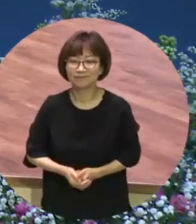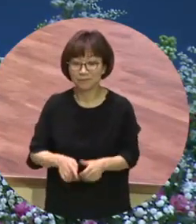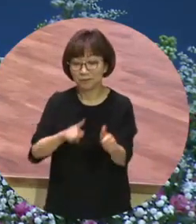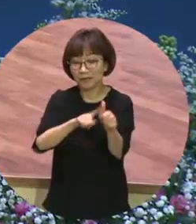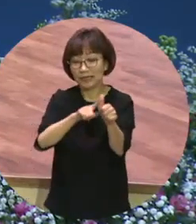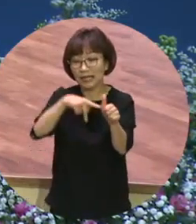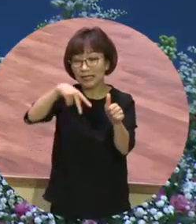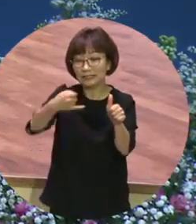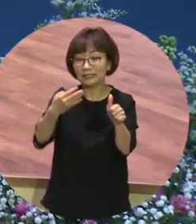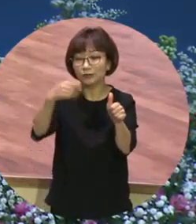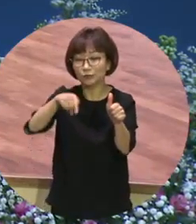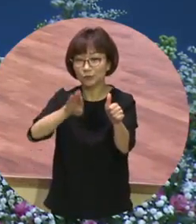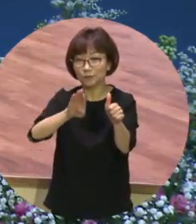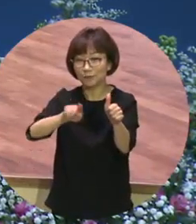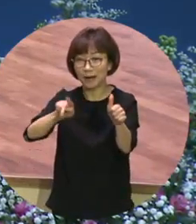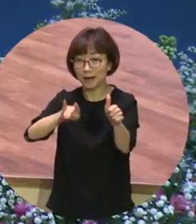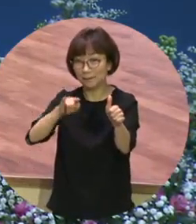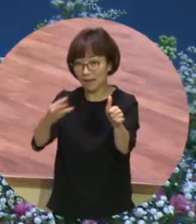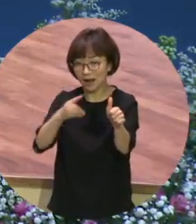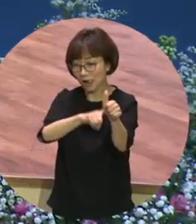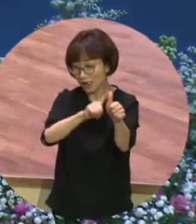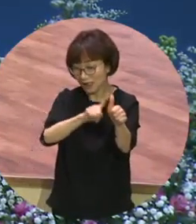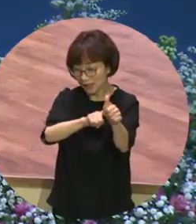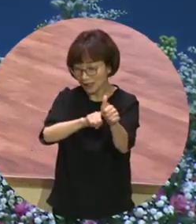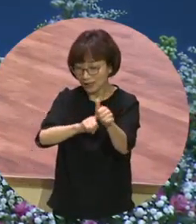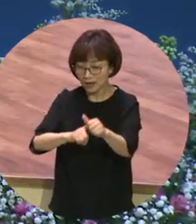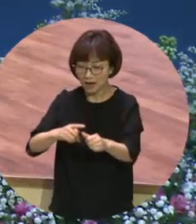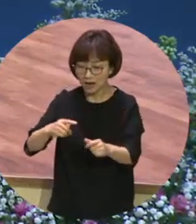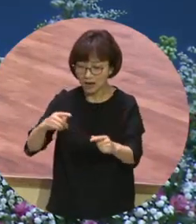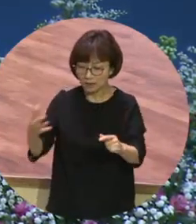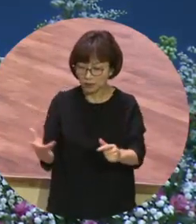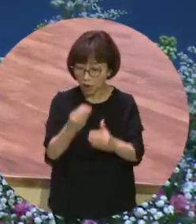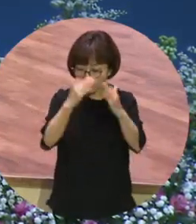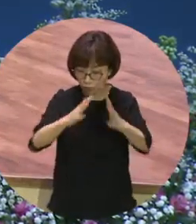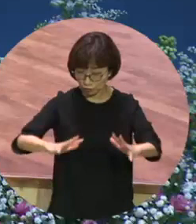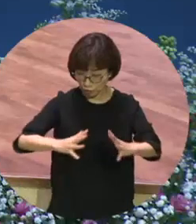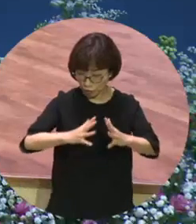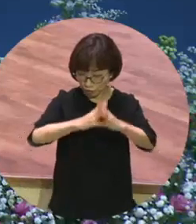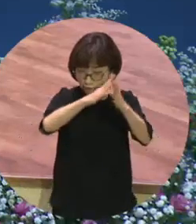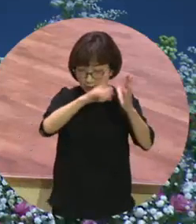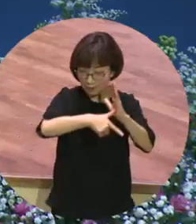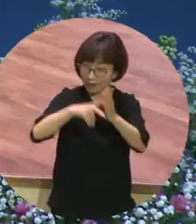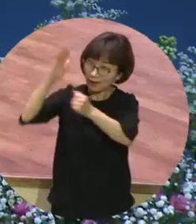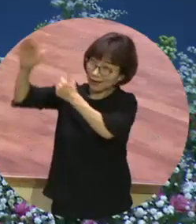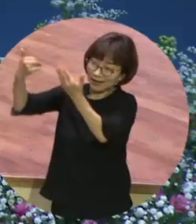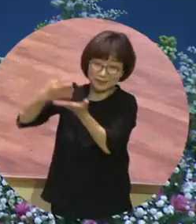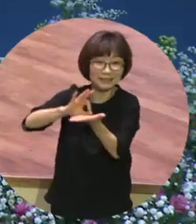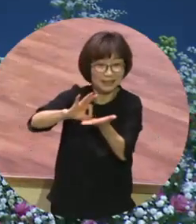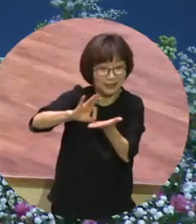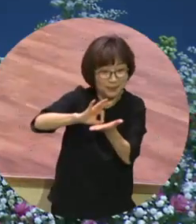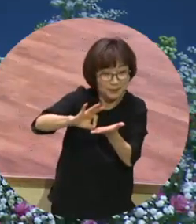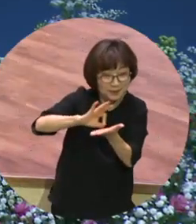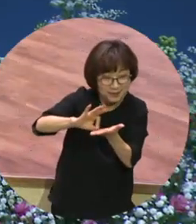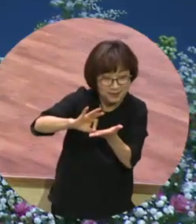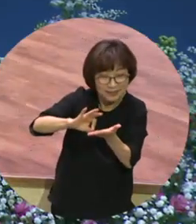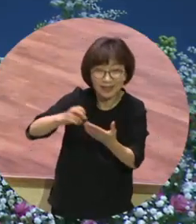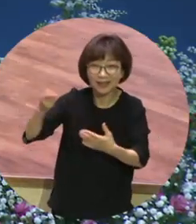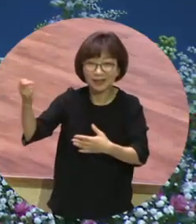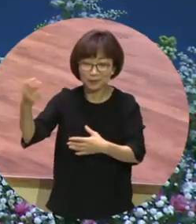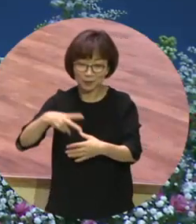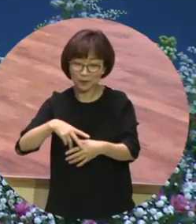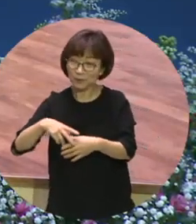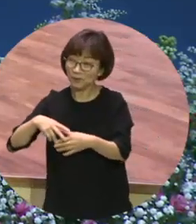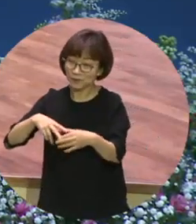스룹바벨은요, 성전을 건축하는 일에 쓰임 받았을 뿐만 아니라 하나님께서 스룹바벨을 서신 일